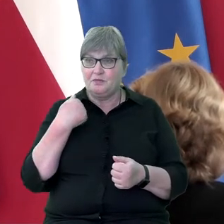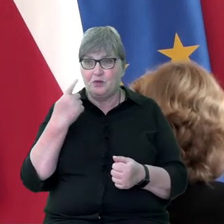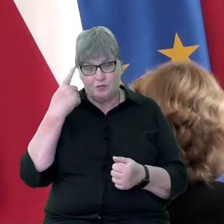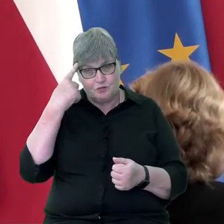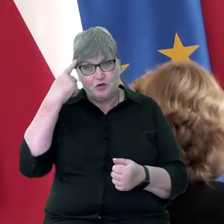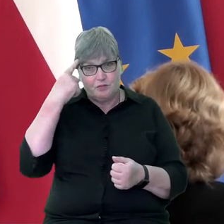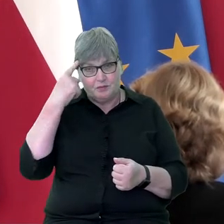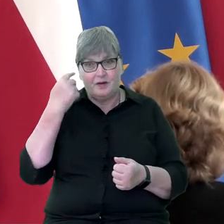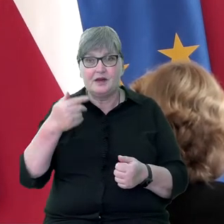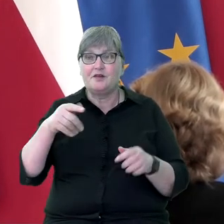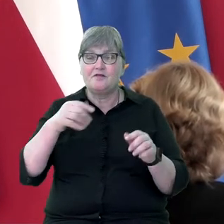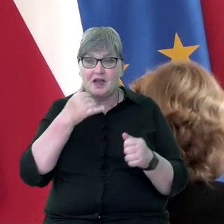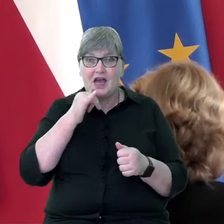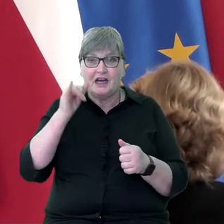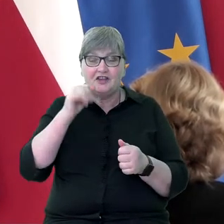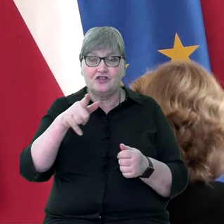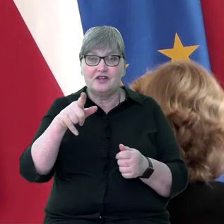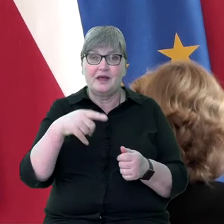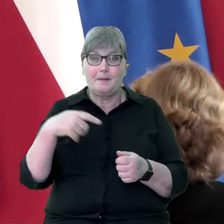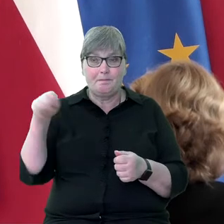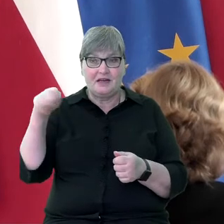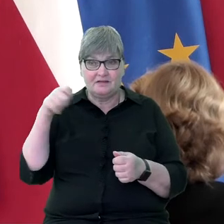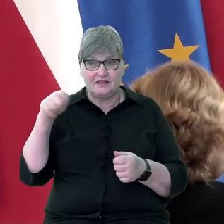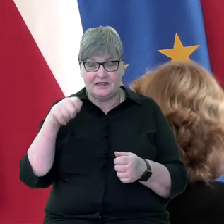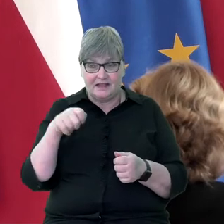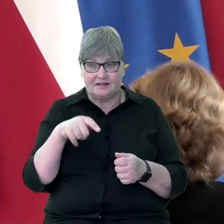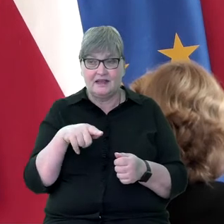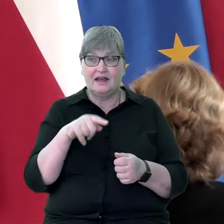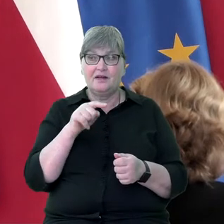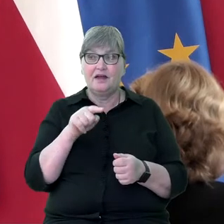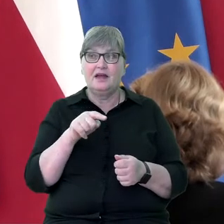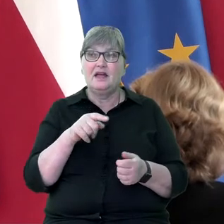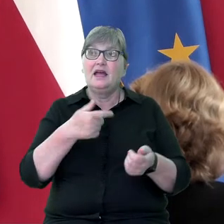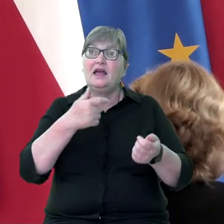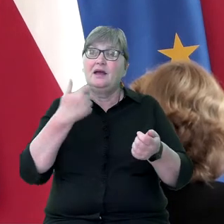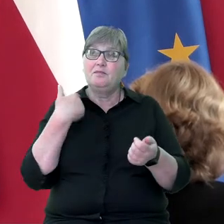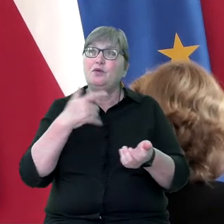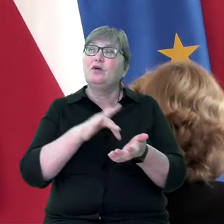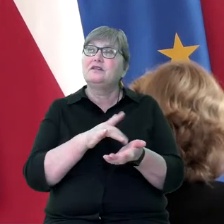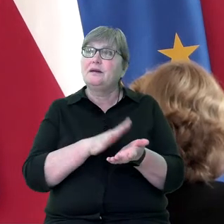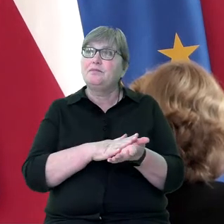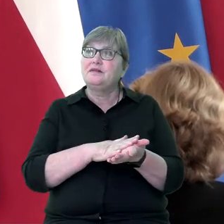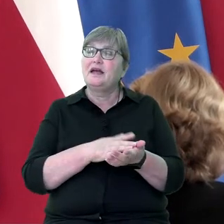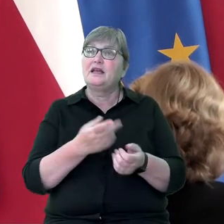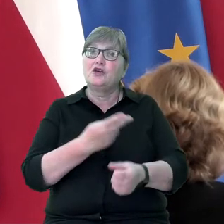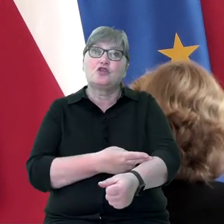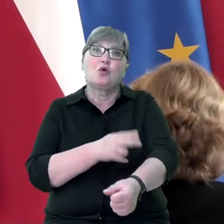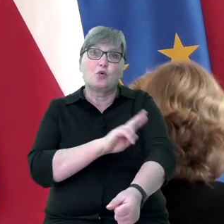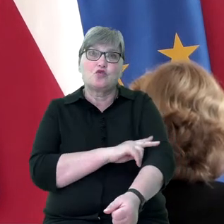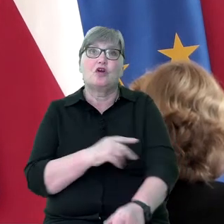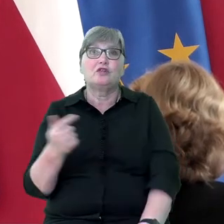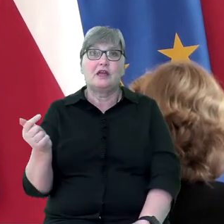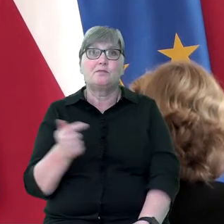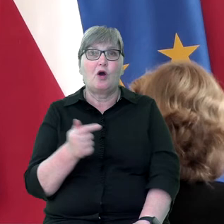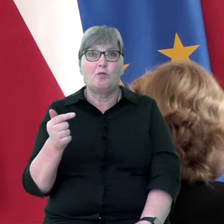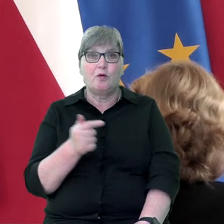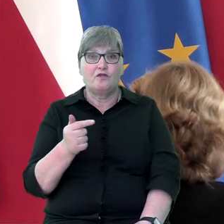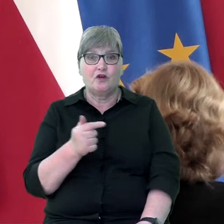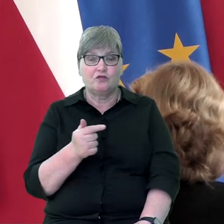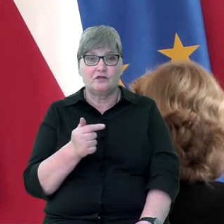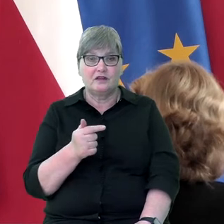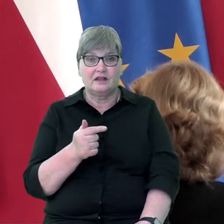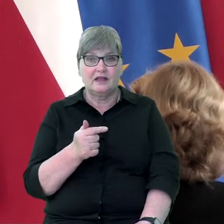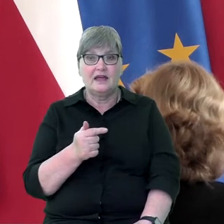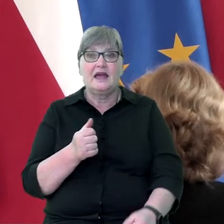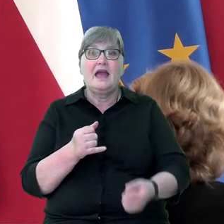liście pana prezydenta, wywodzący się z artykułu 21, że Urzędnik ma obowiązek wiernej służby